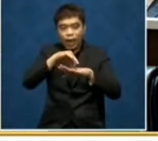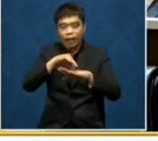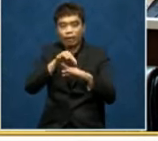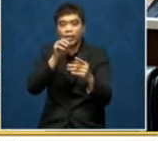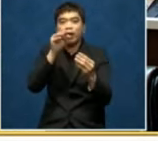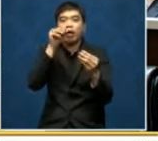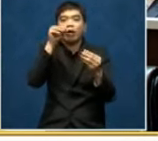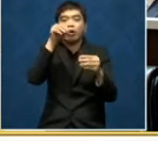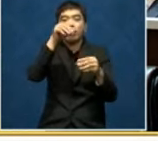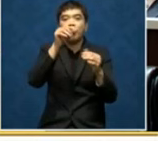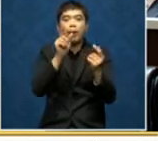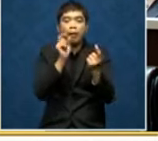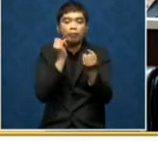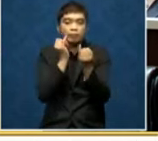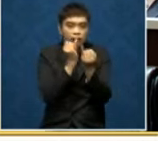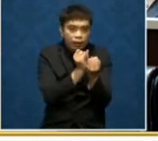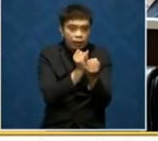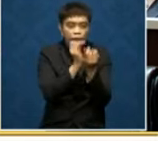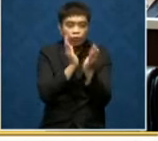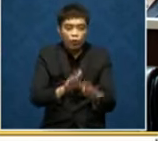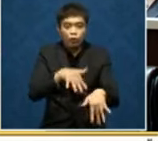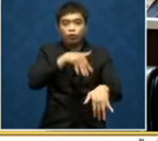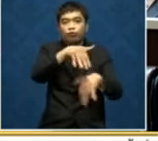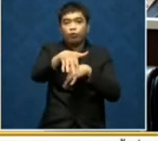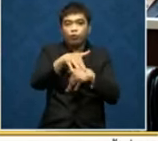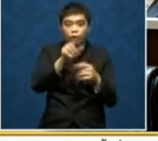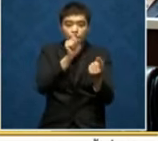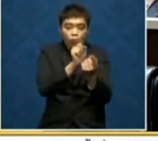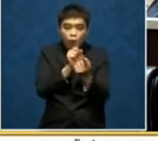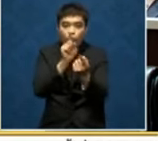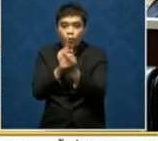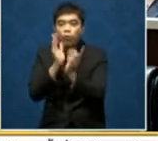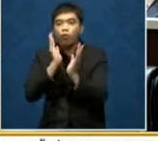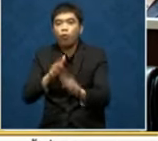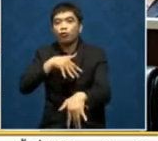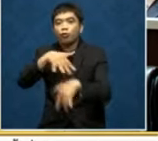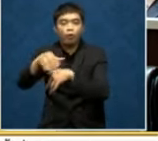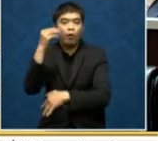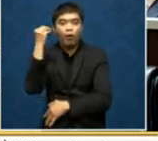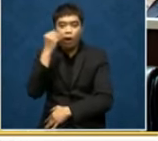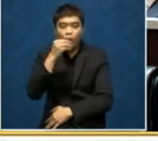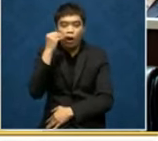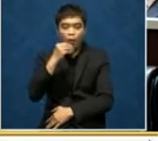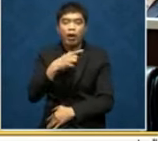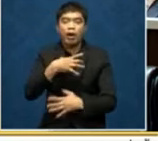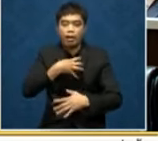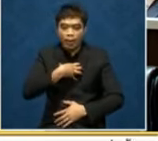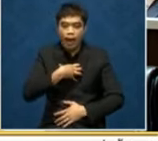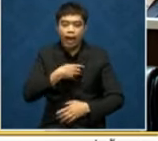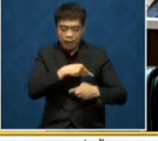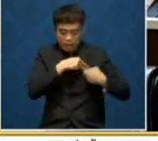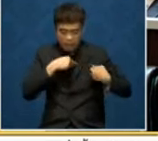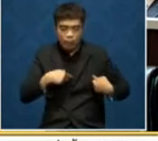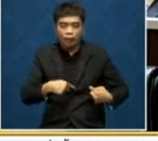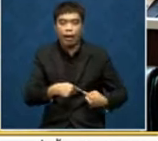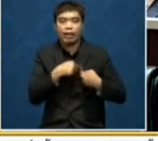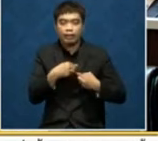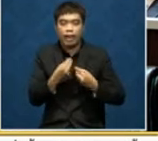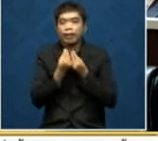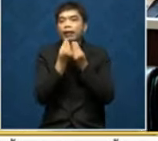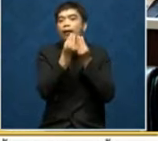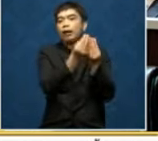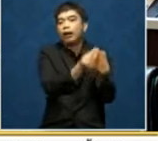ประชาชนต้องการกำลังใจต้องการการสนับสนุนเชิงงบประมาณในภารกิจ